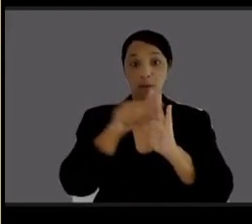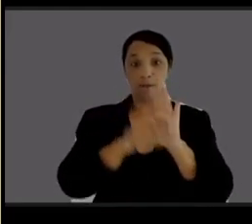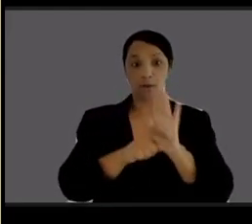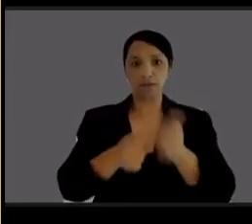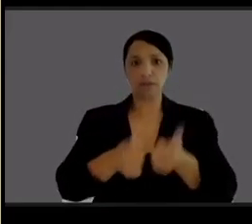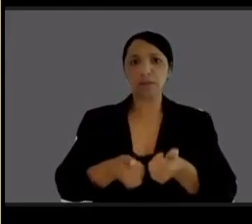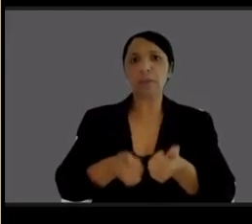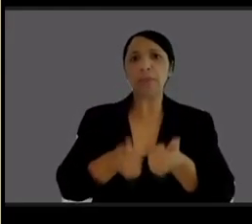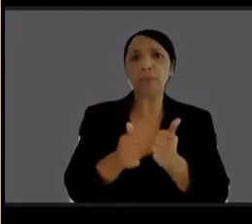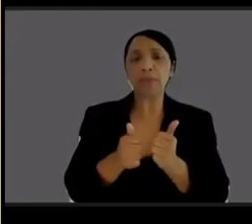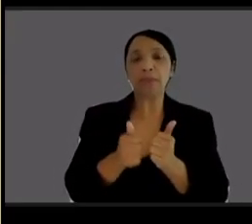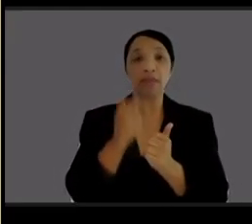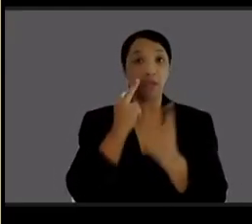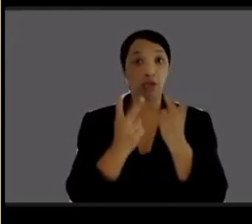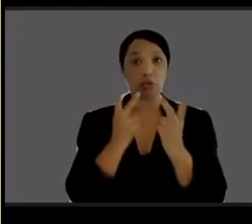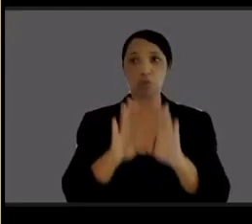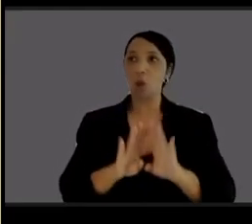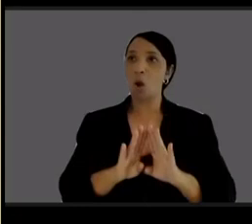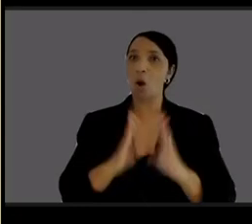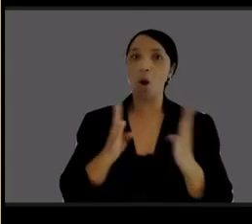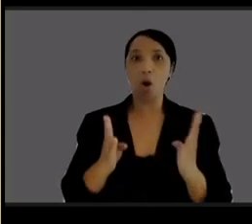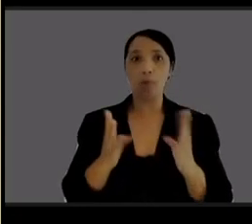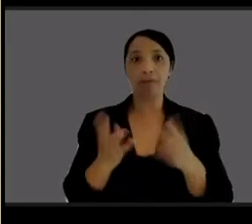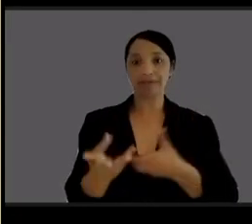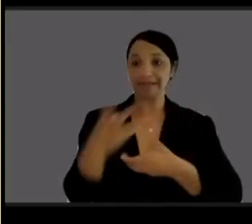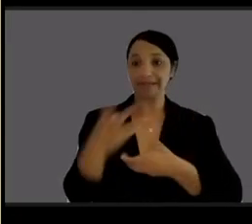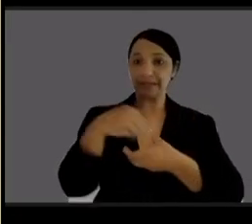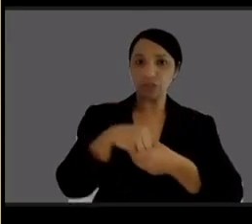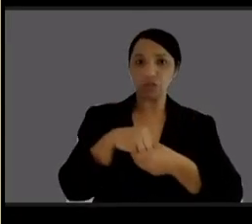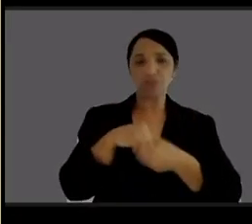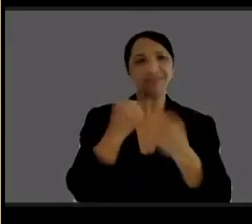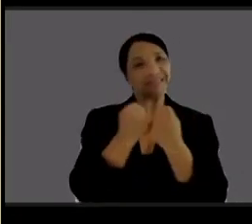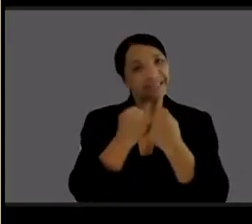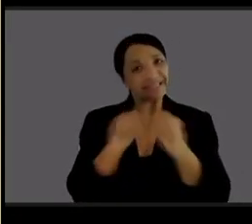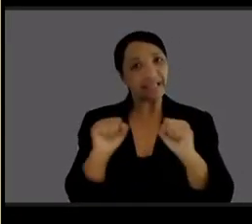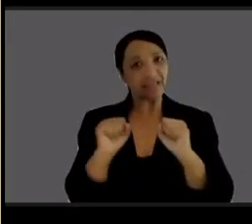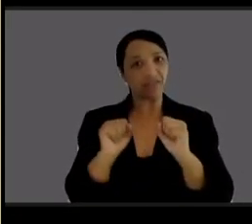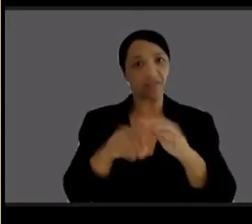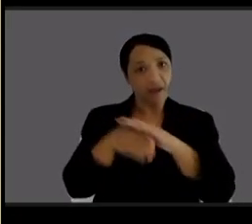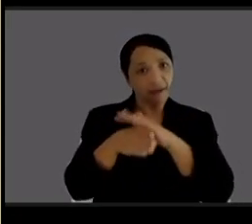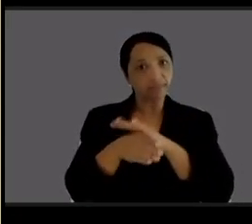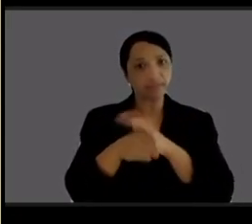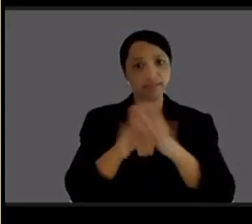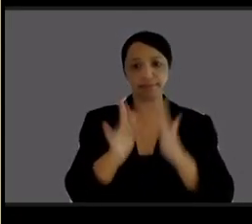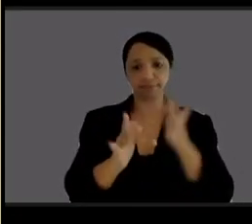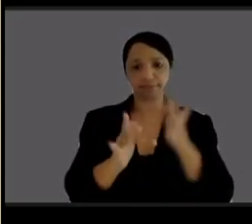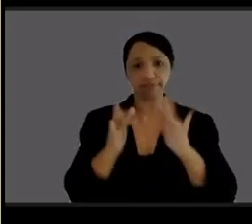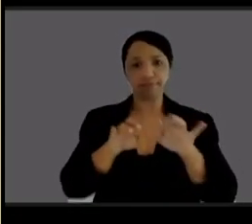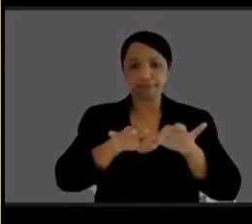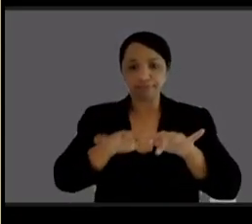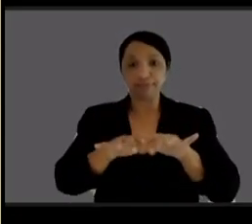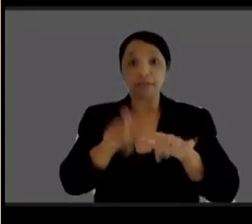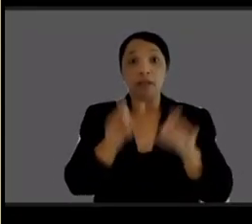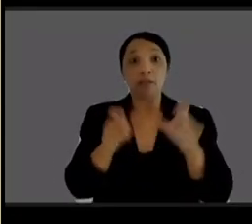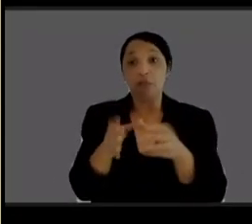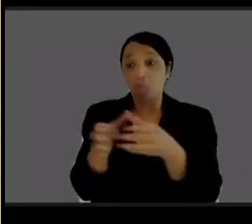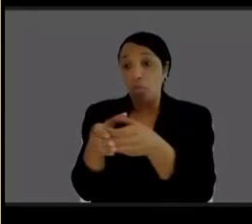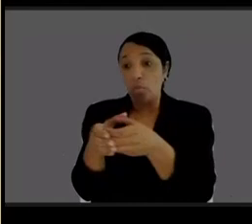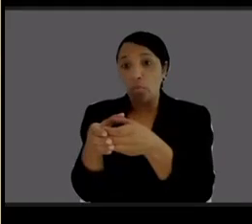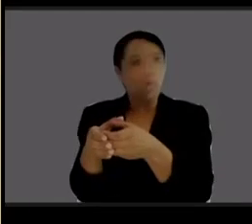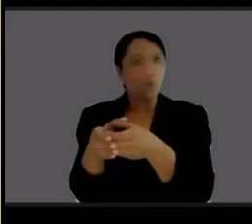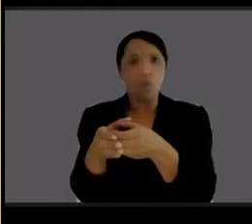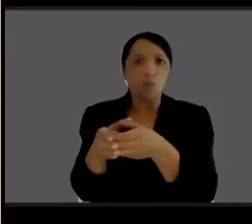obtenir les politiques prévues, soutenir un accès plus sûr et sécurisé, un accès pour chaque